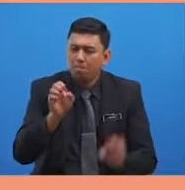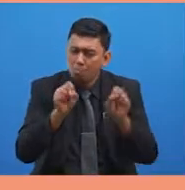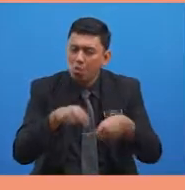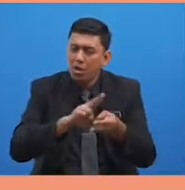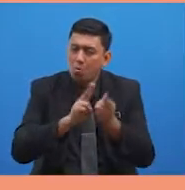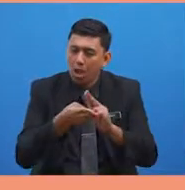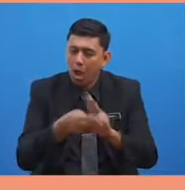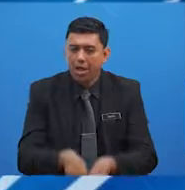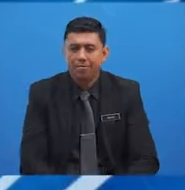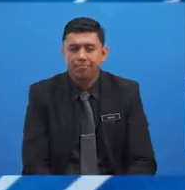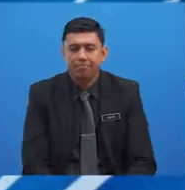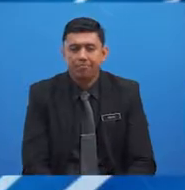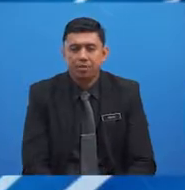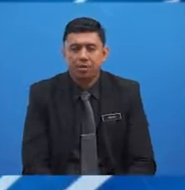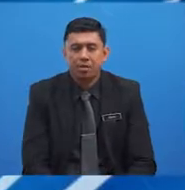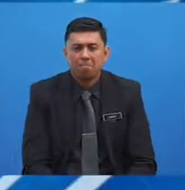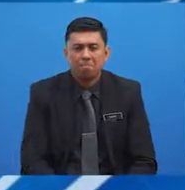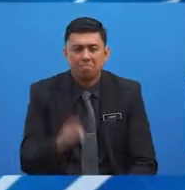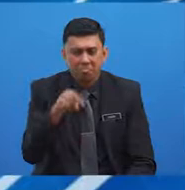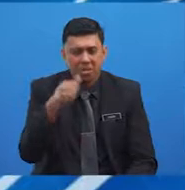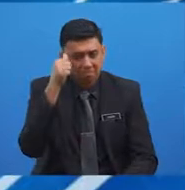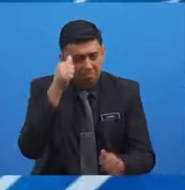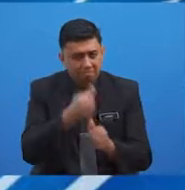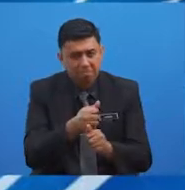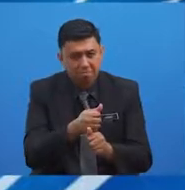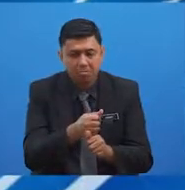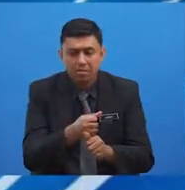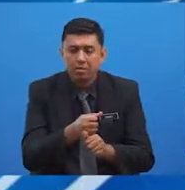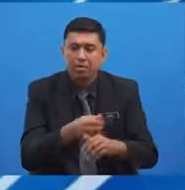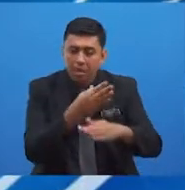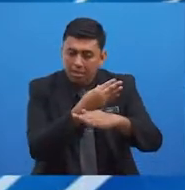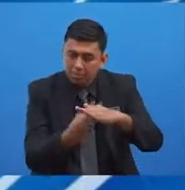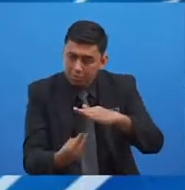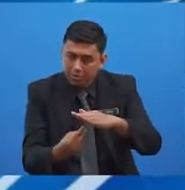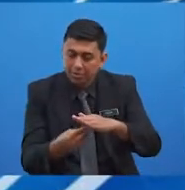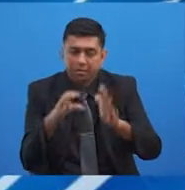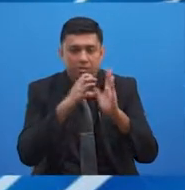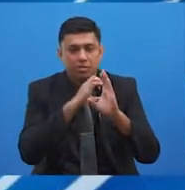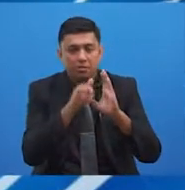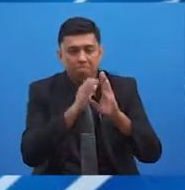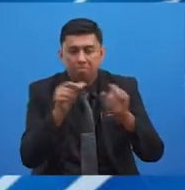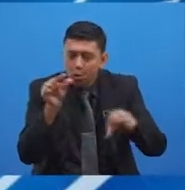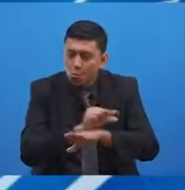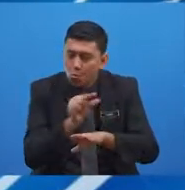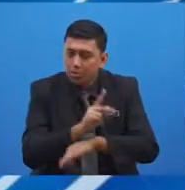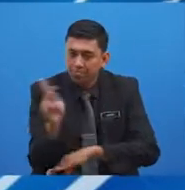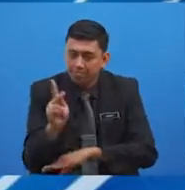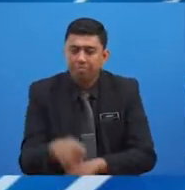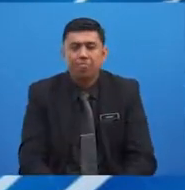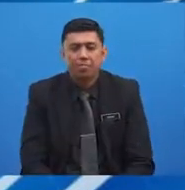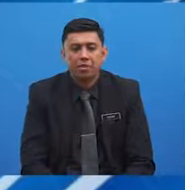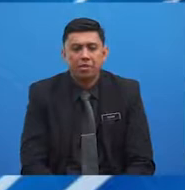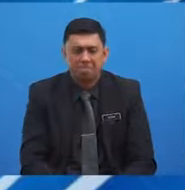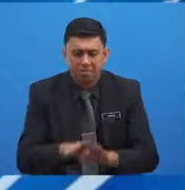kan? Perlu diingat, input data yang berbeza akan menggunakan sinteks